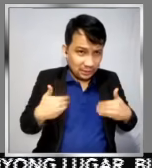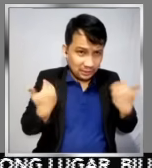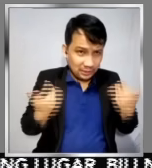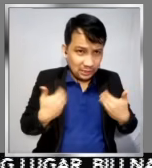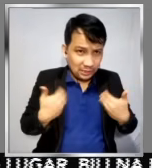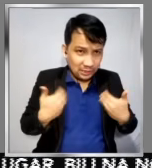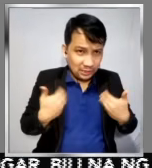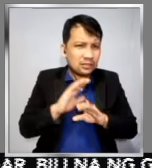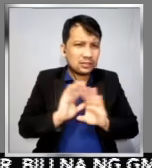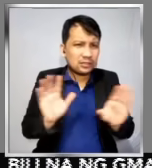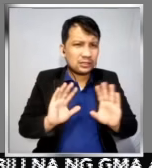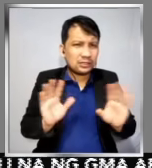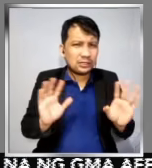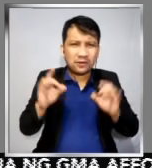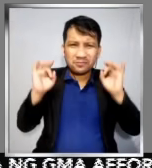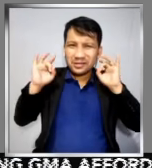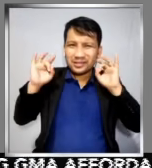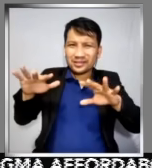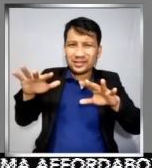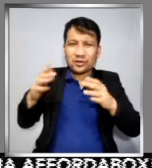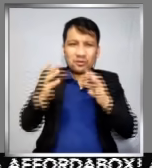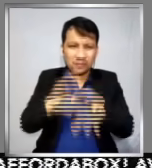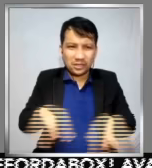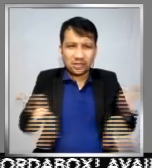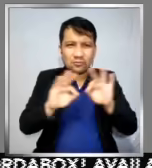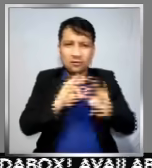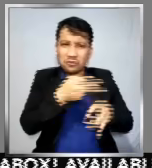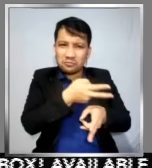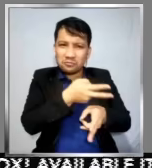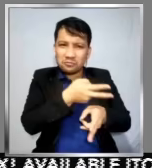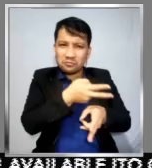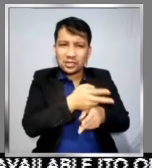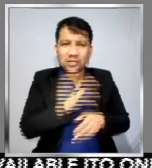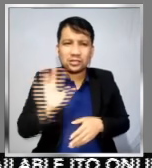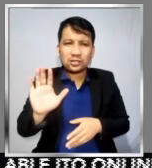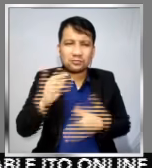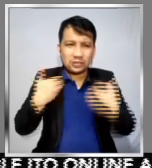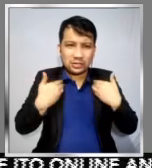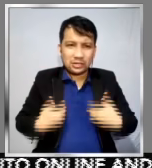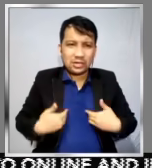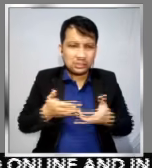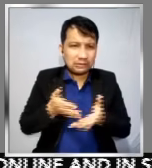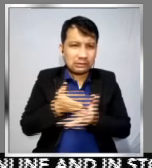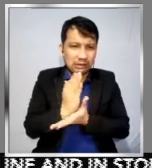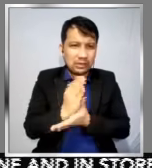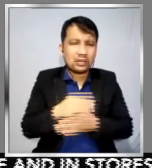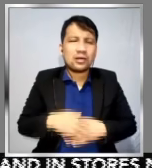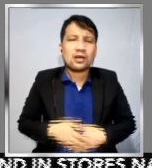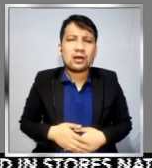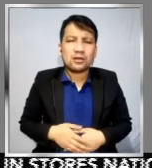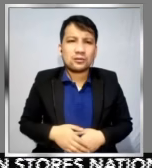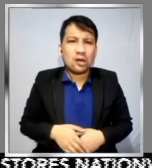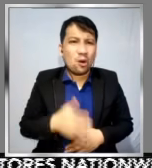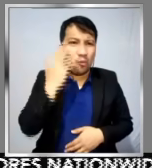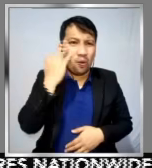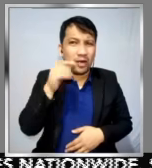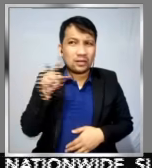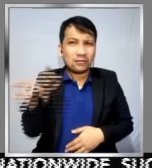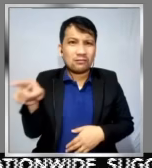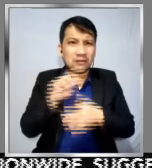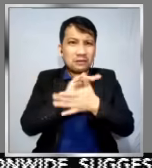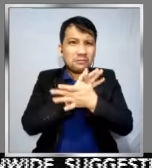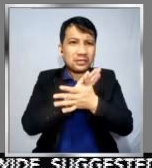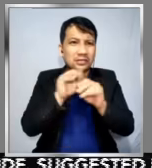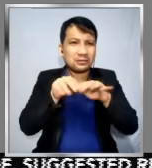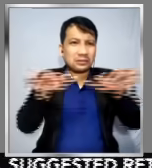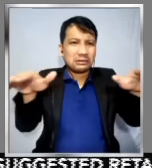ng kapahamakan at dapat mangalaga sa kanilang dignidad. Ang pandemya, matindi raw ang epekto sa pag-iisip ng mga bata